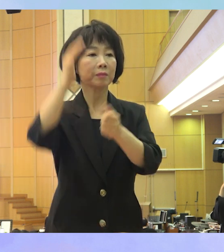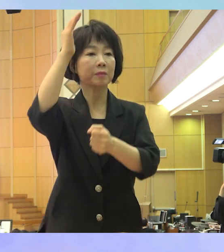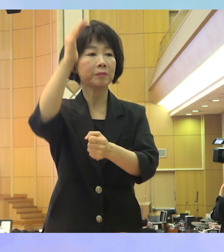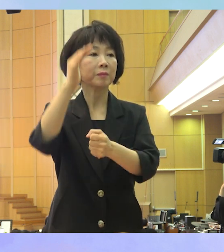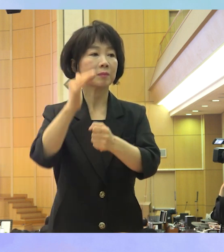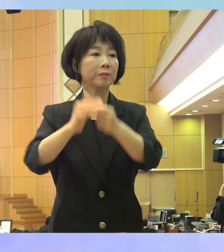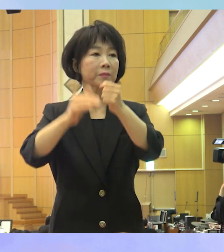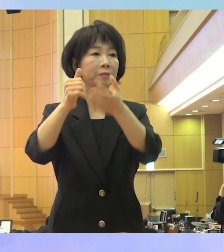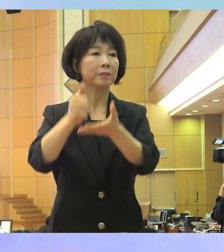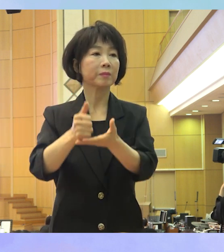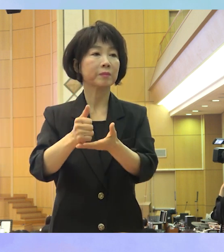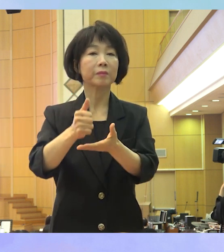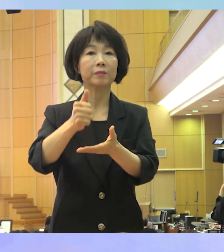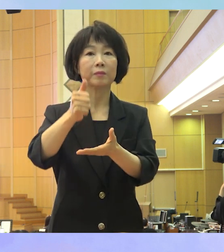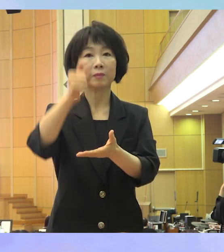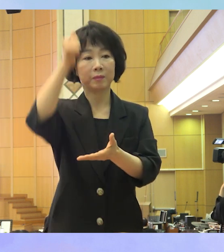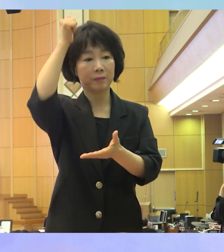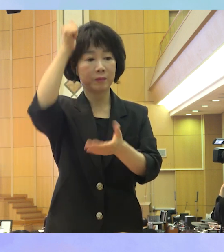하나님